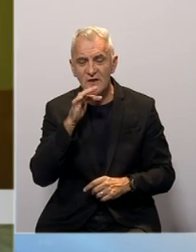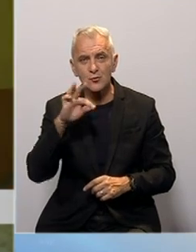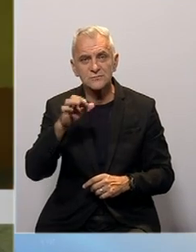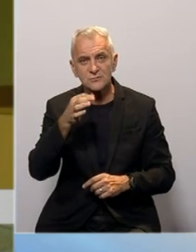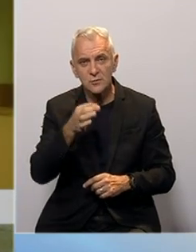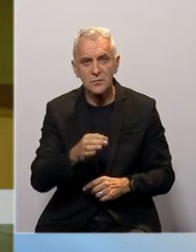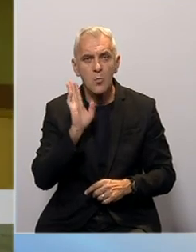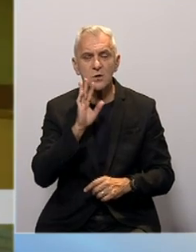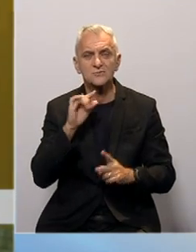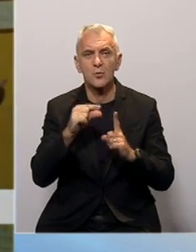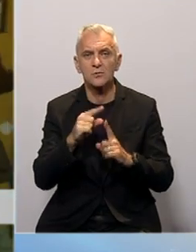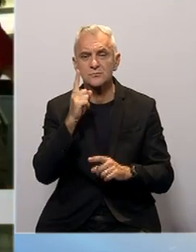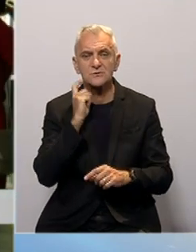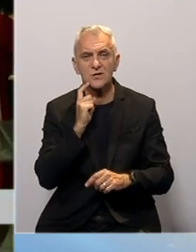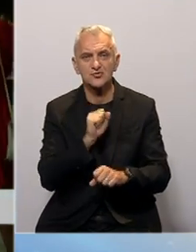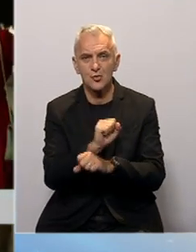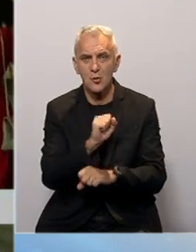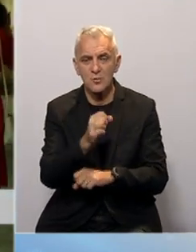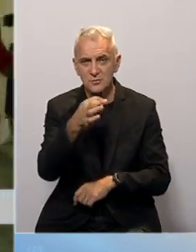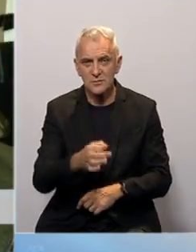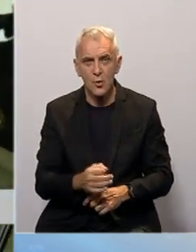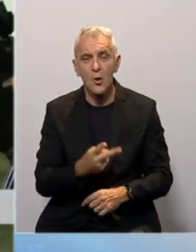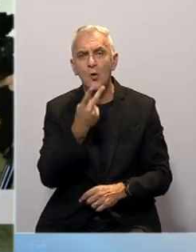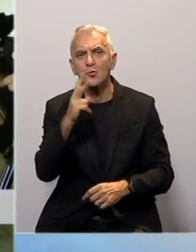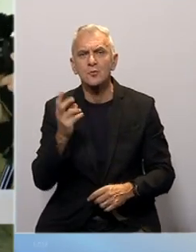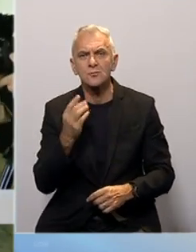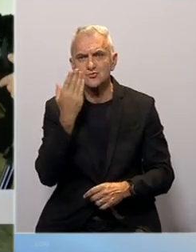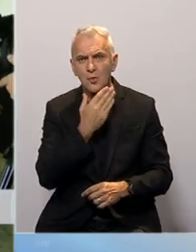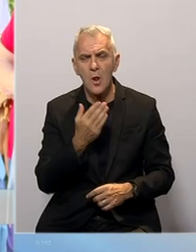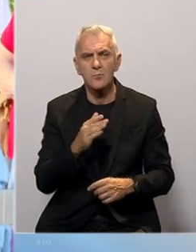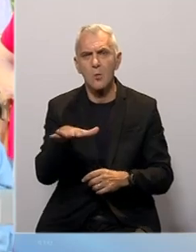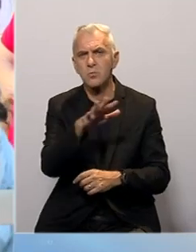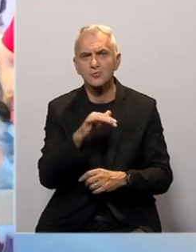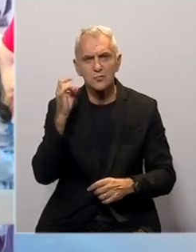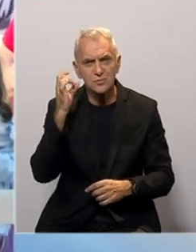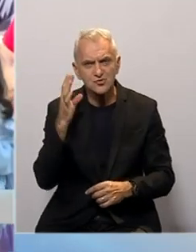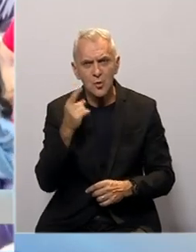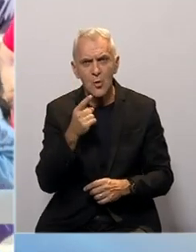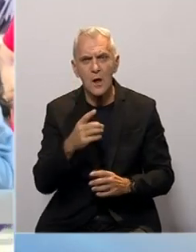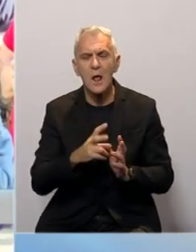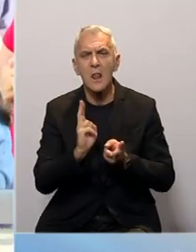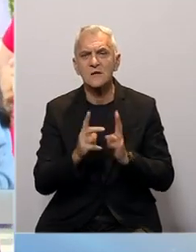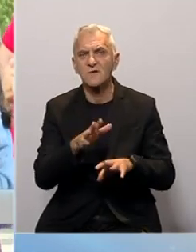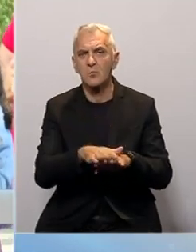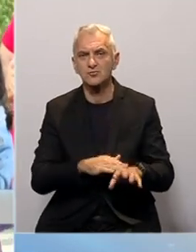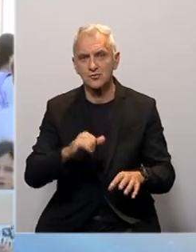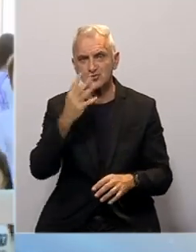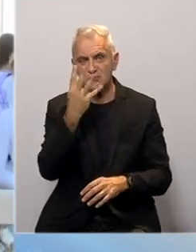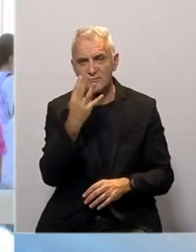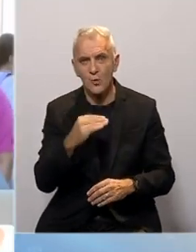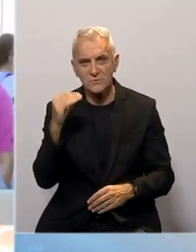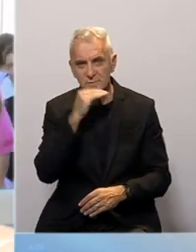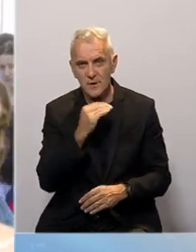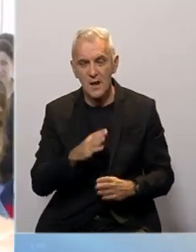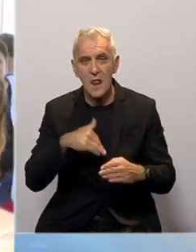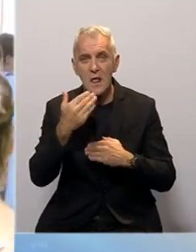Sarajevo, Tuzlanskom, Bosansko-Podrinskom i Zeničko-Dobojskom. U ostalim školama i na području Brčko distrikta nastava počinje 4.